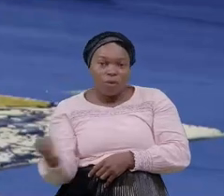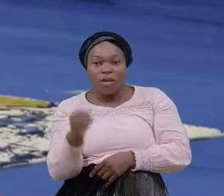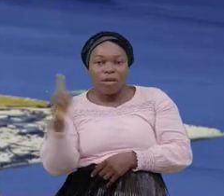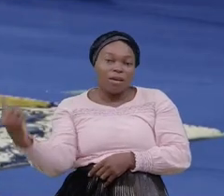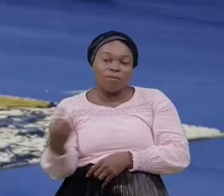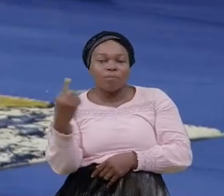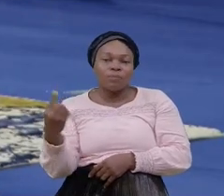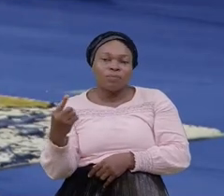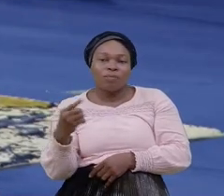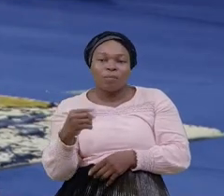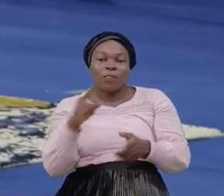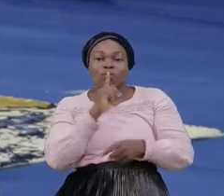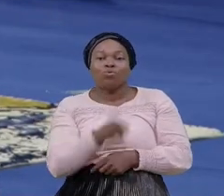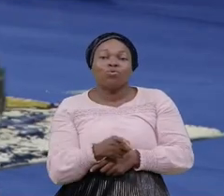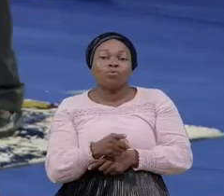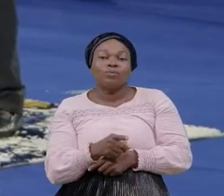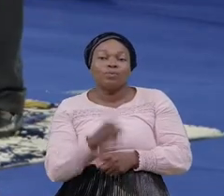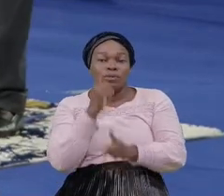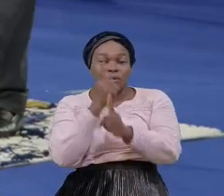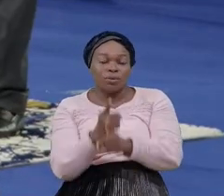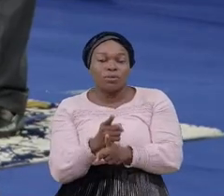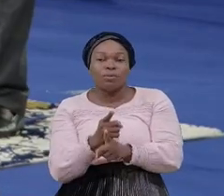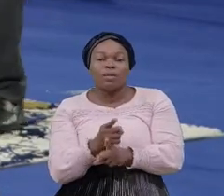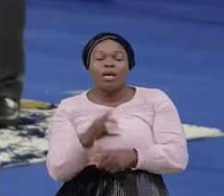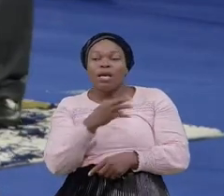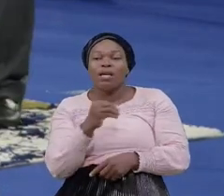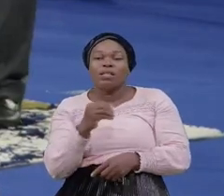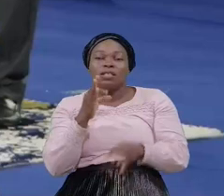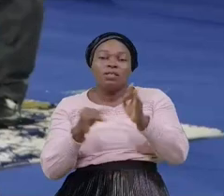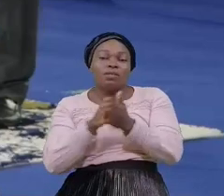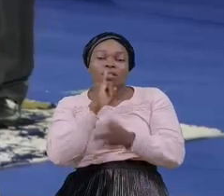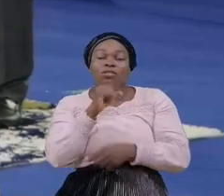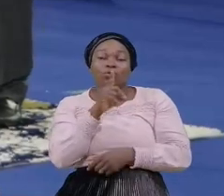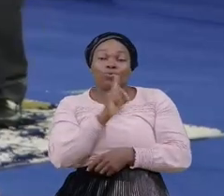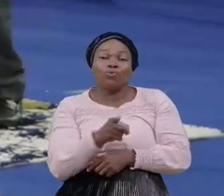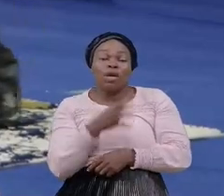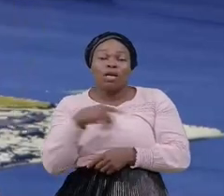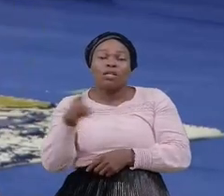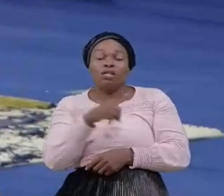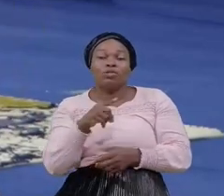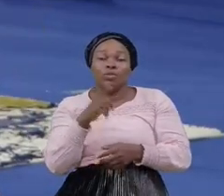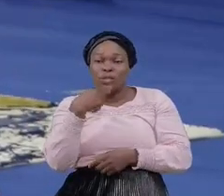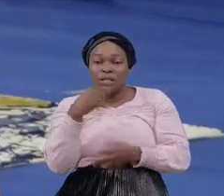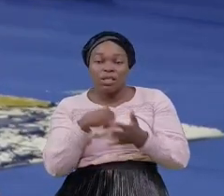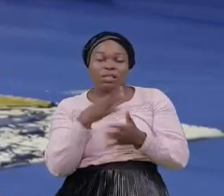Oui. Si c'est vrai, et vous recevez la vérité là, vous croyez cette vérité,